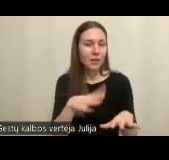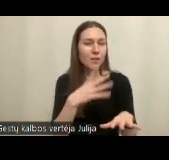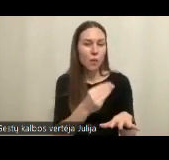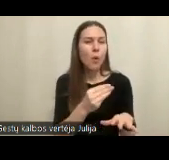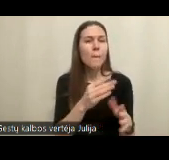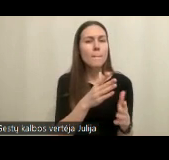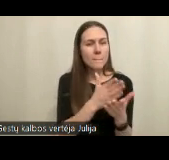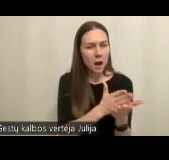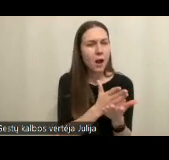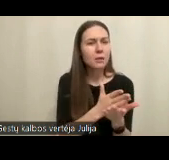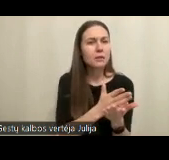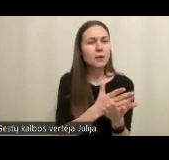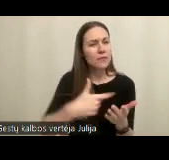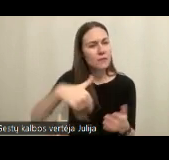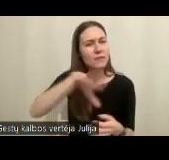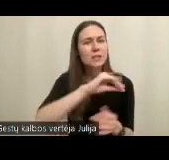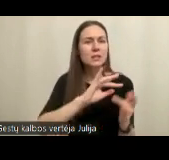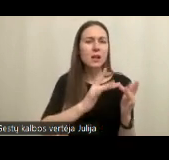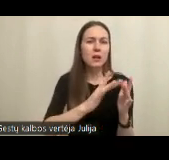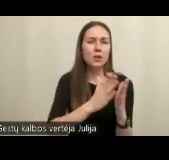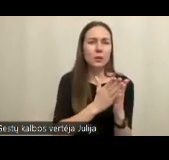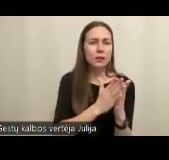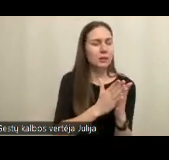elektroninės knygas.